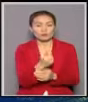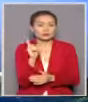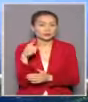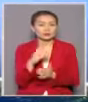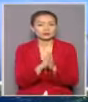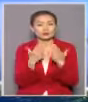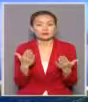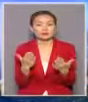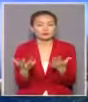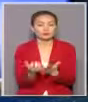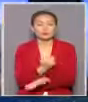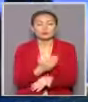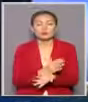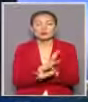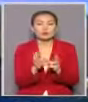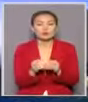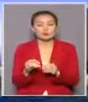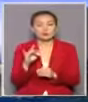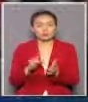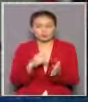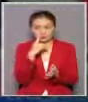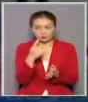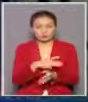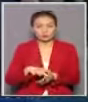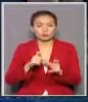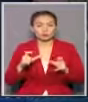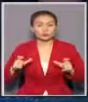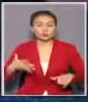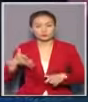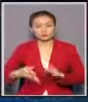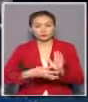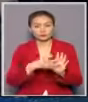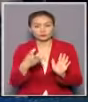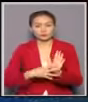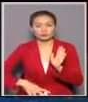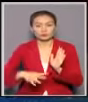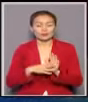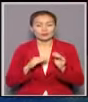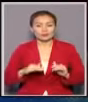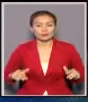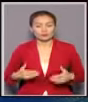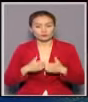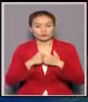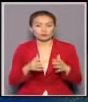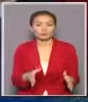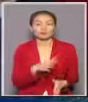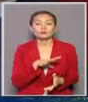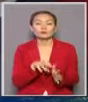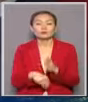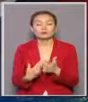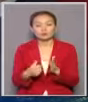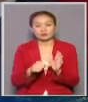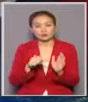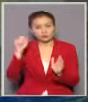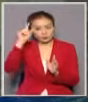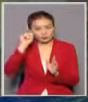үздік аттестатқа үміткер. Ал жалпы облыс бойынша биыл өңірдегі мектептерді 5999 түлек бітіргелі отыр. Олардың арасында